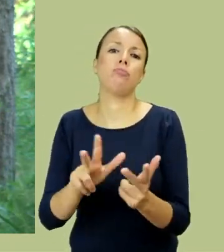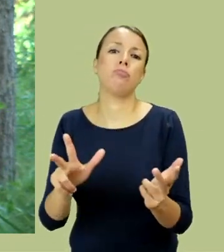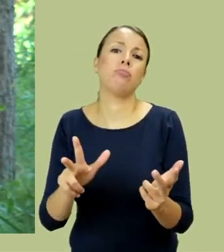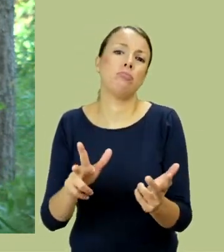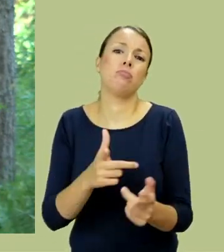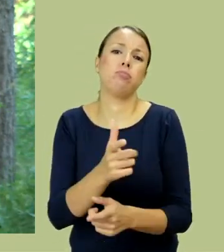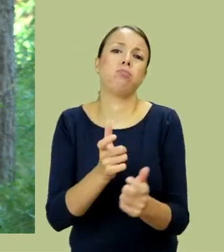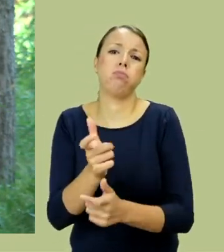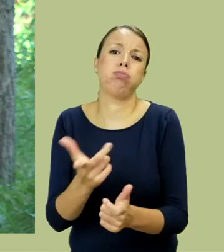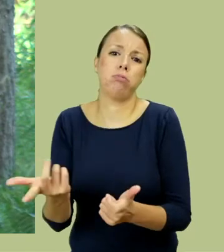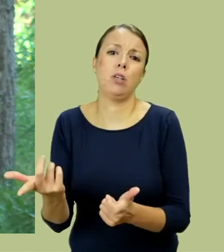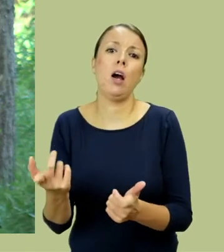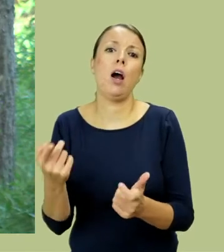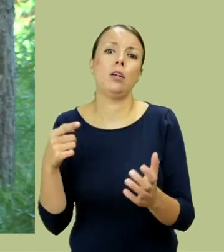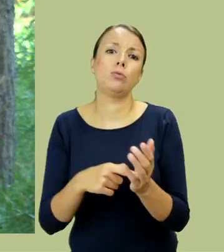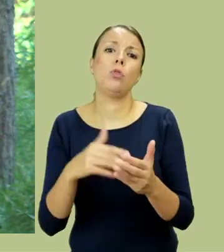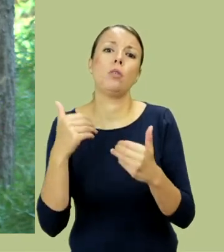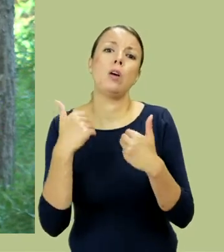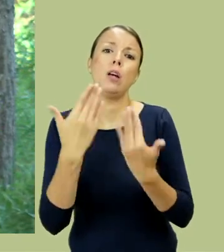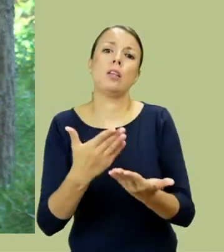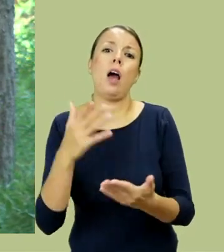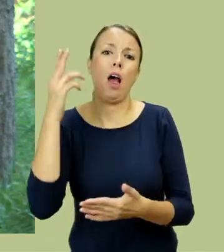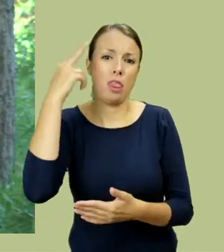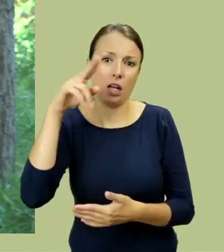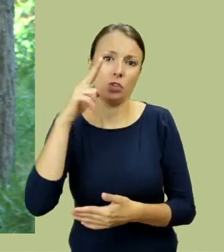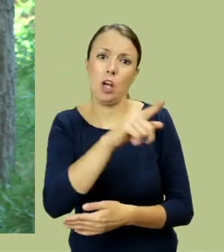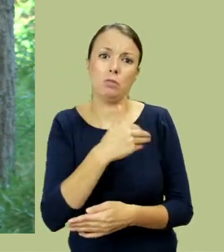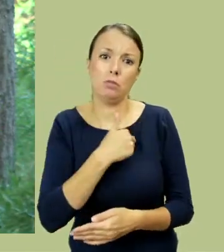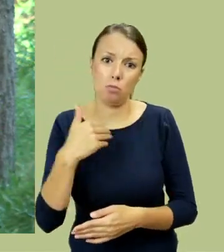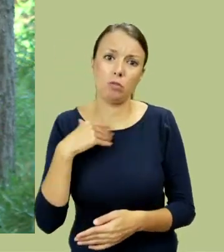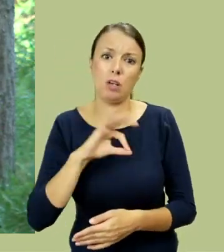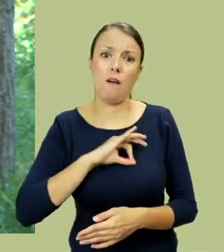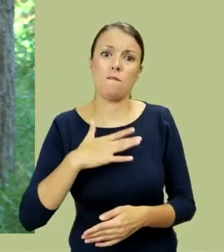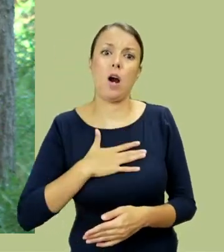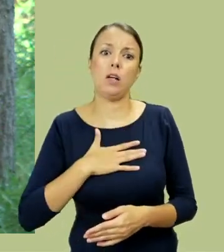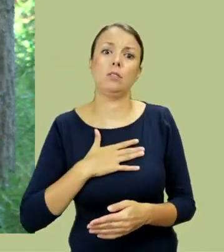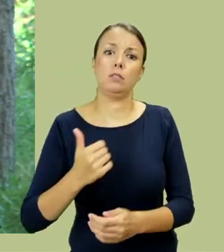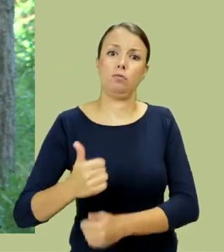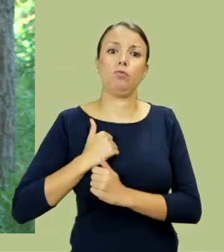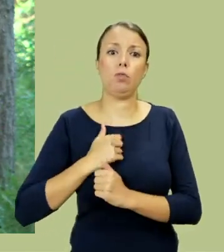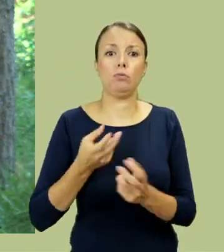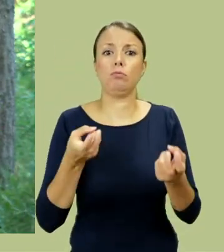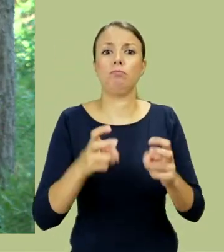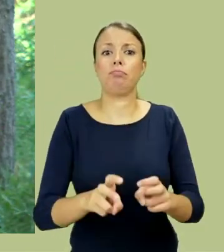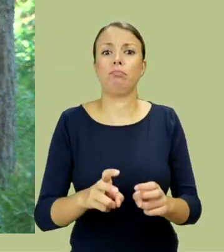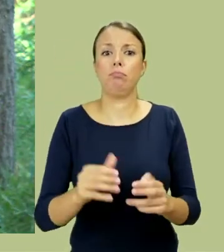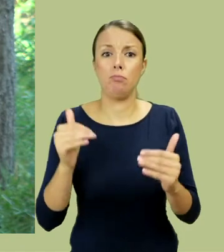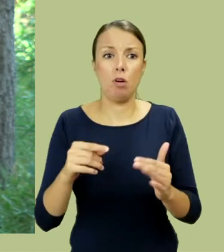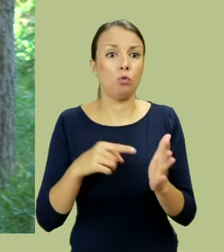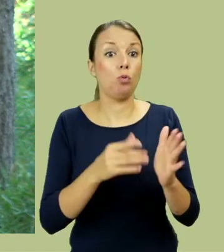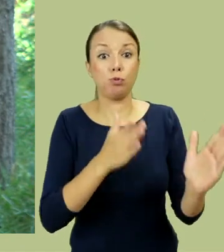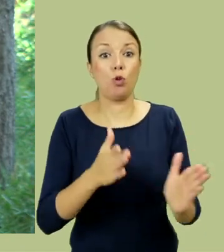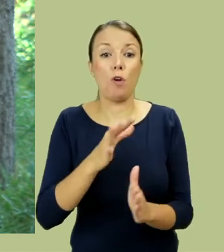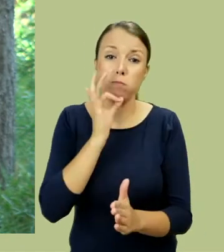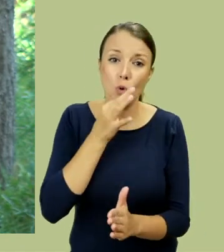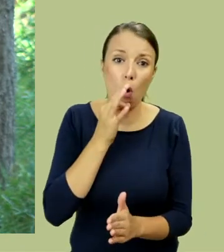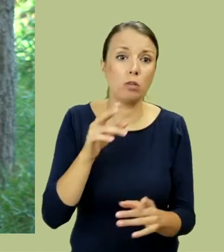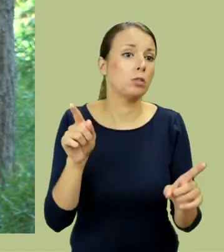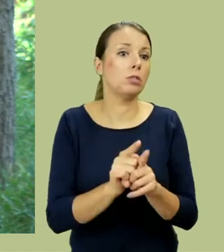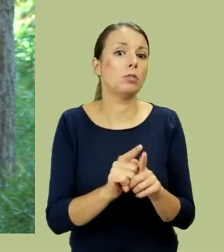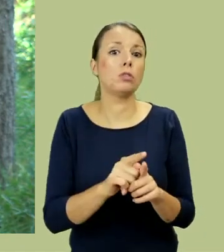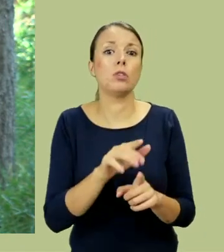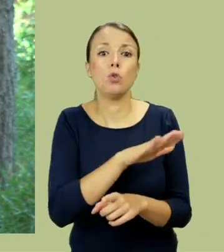mogli własne wojsko przygotować. No i do tego potrzeba i szkolenia wojskowego, i przygotowania młodzieży, i przygotowania składów